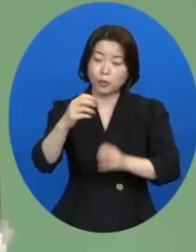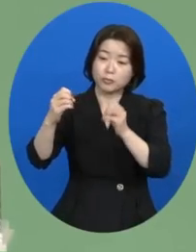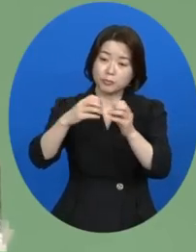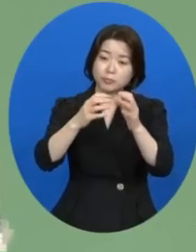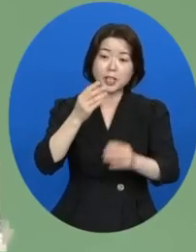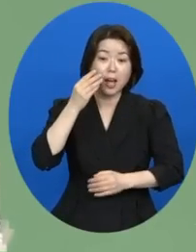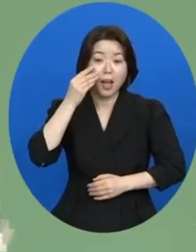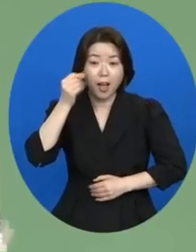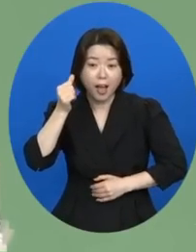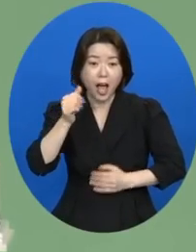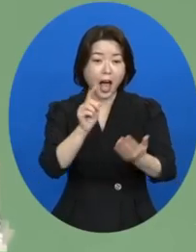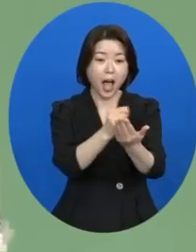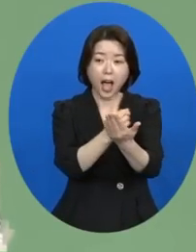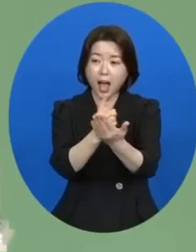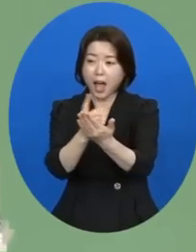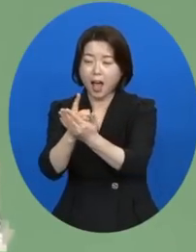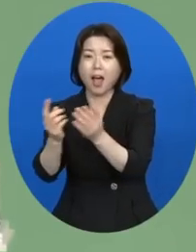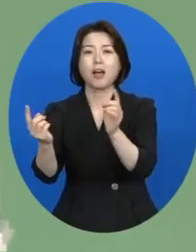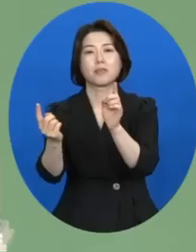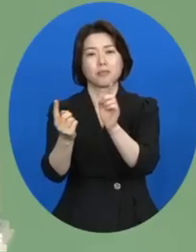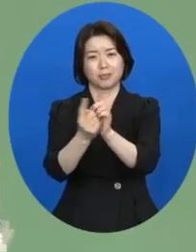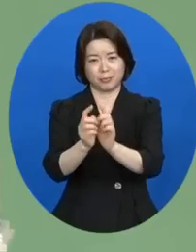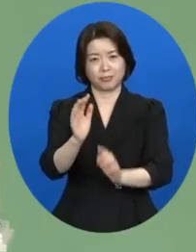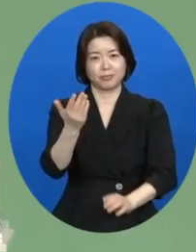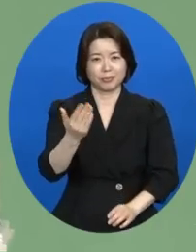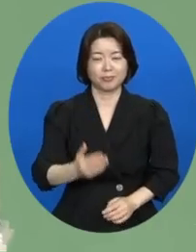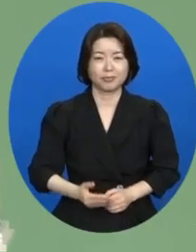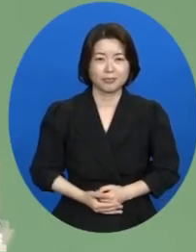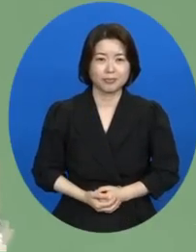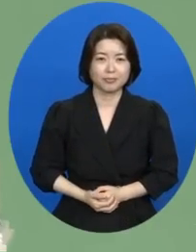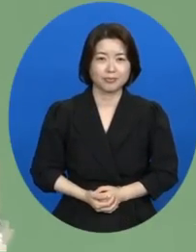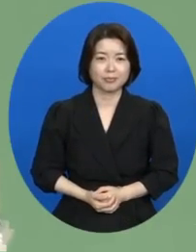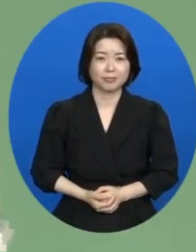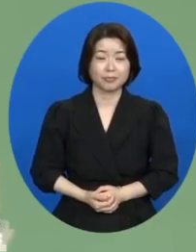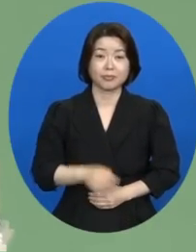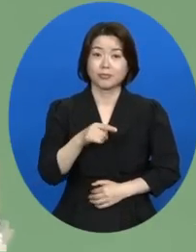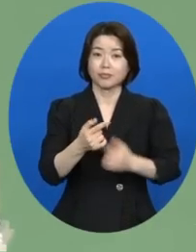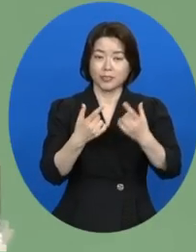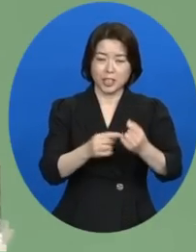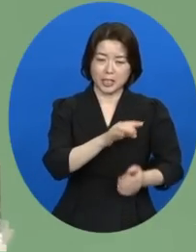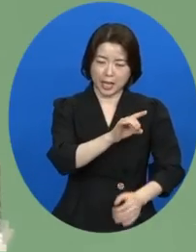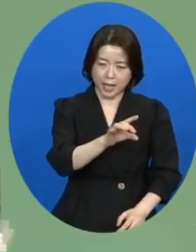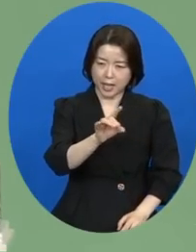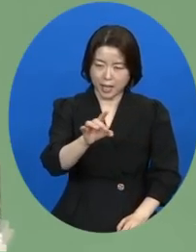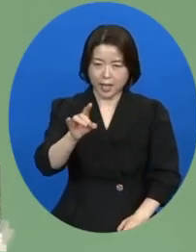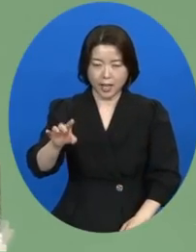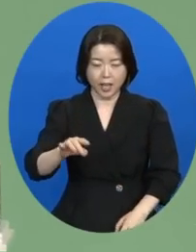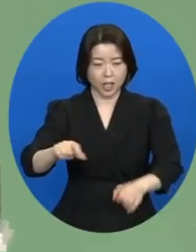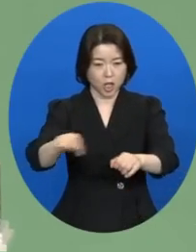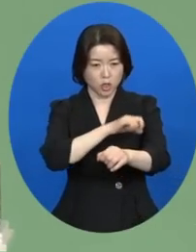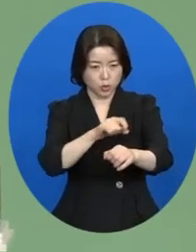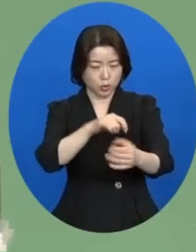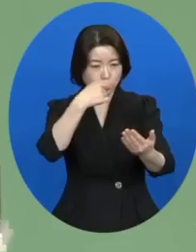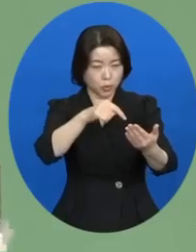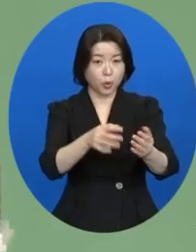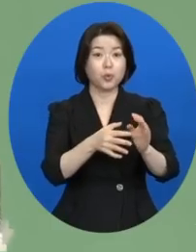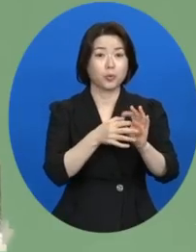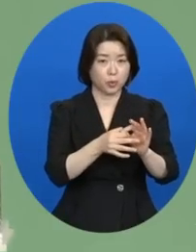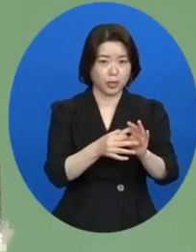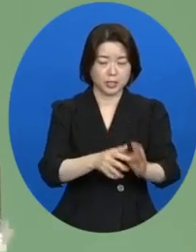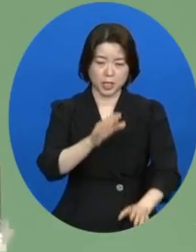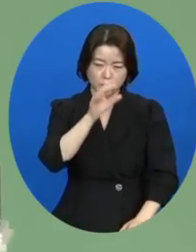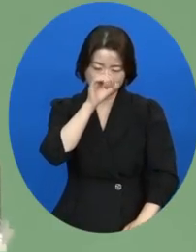대인 관계를 만들게 되었습니다. 이렇게 한 아이식 특수 교육을 통해